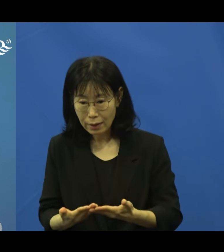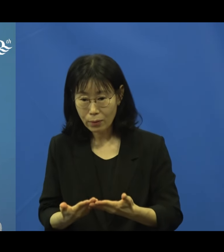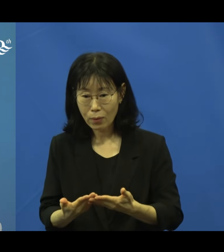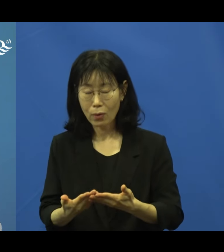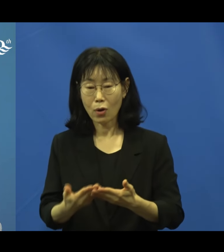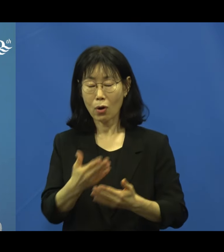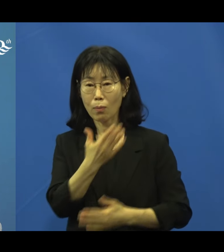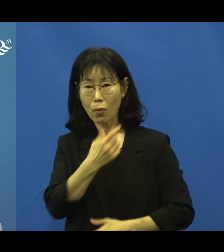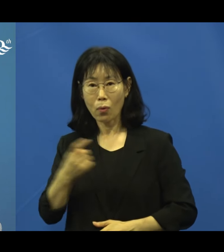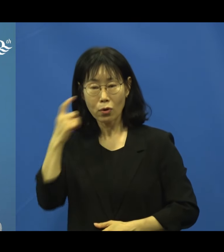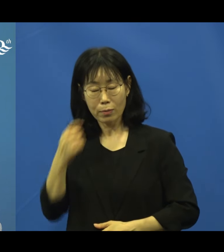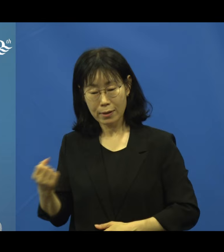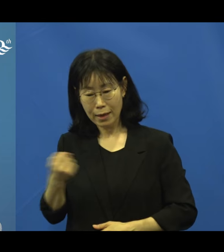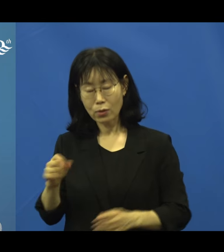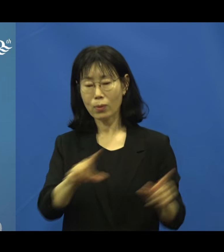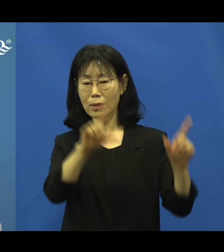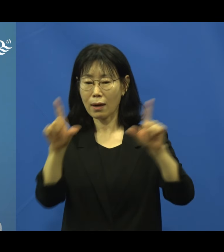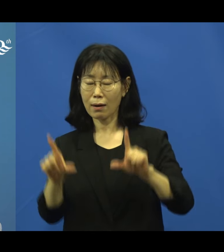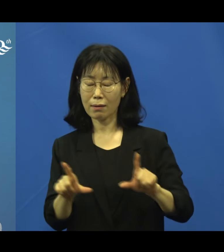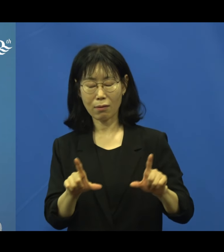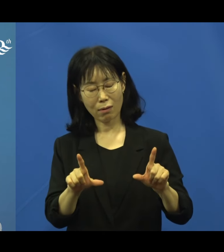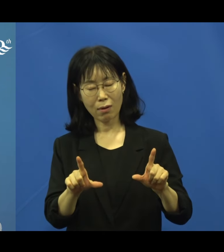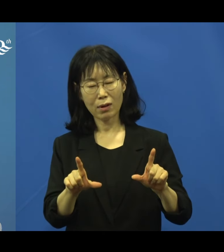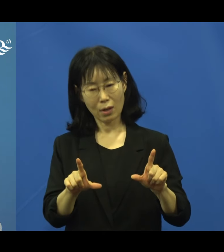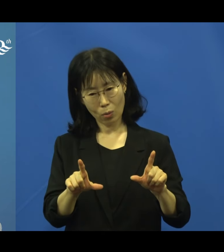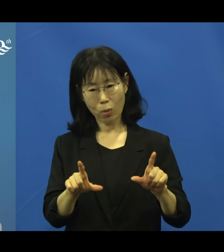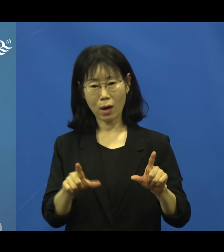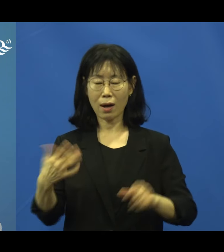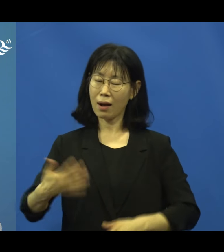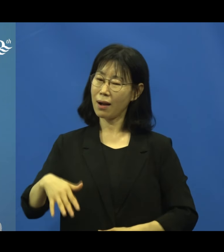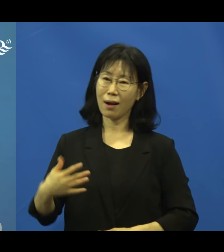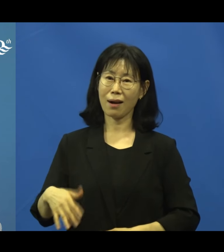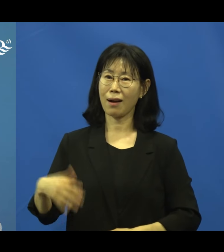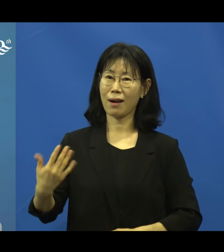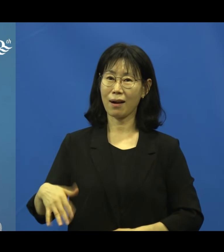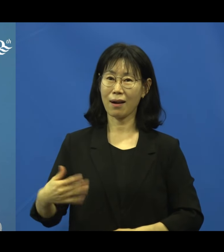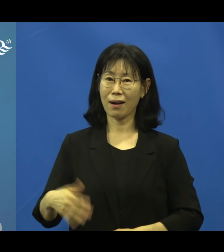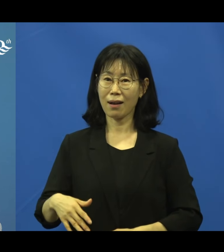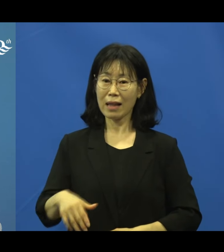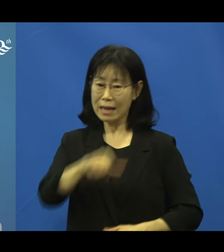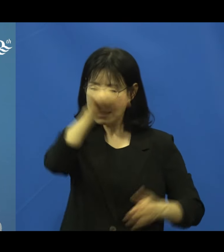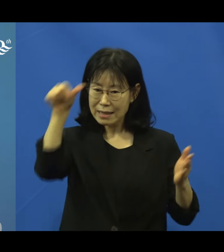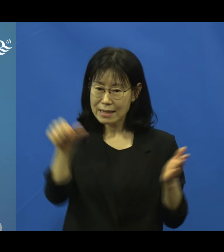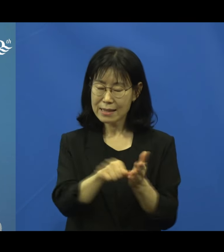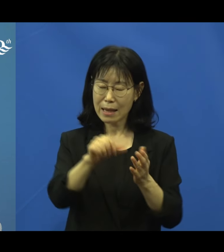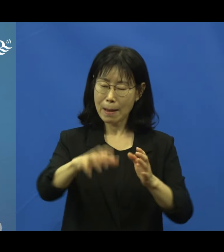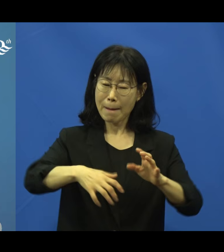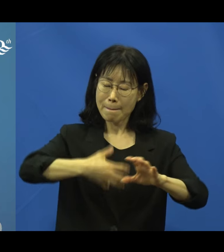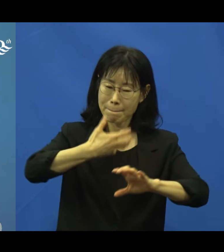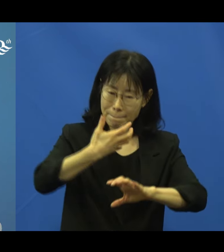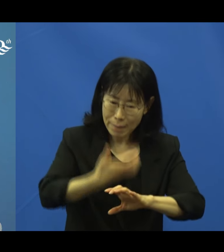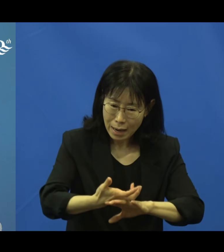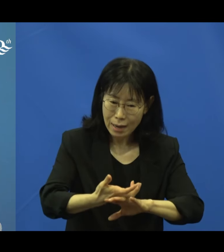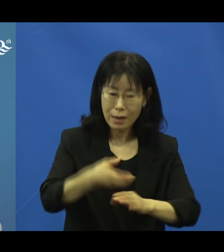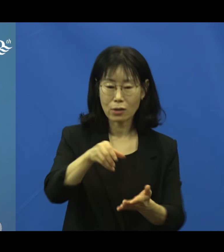이게 얼마나 놀라운 거냐는 거예요. 한 사람의 인생을 바꾸어 놓고도